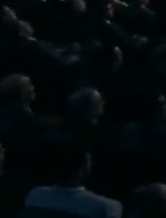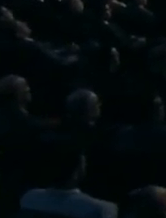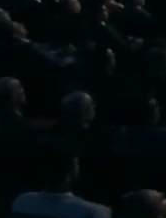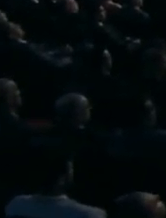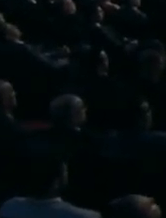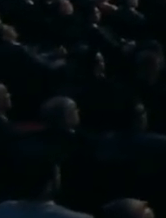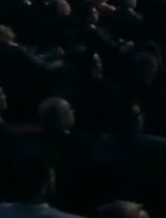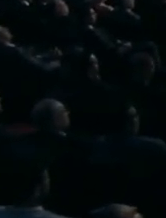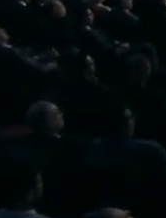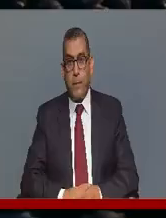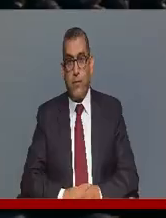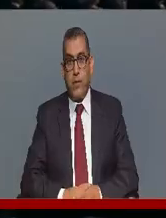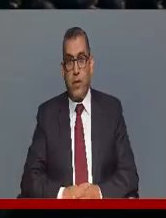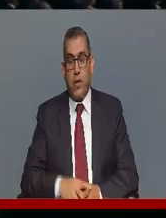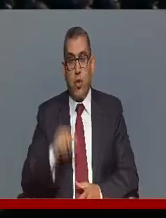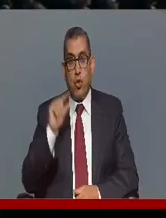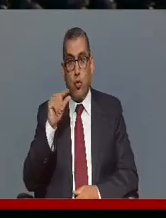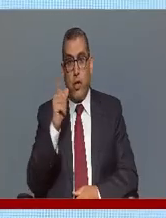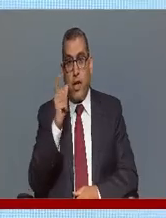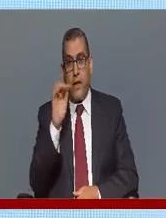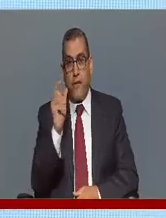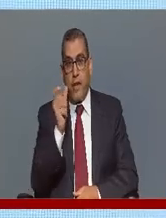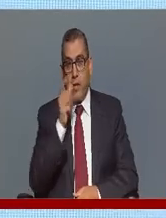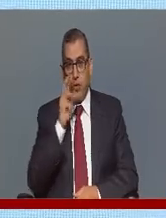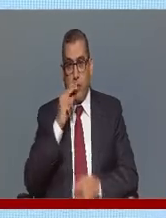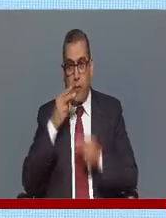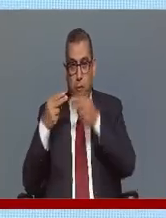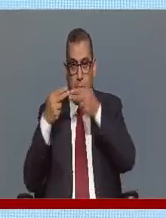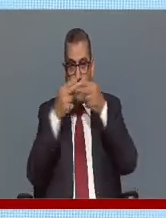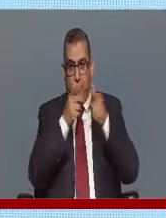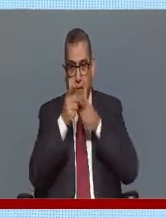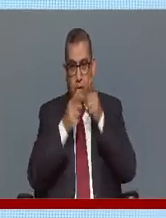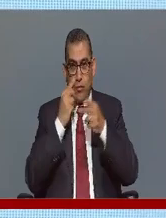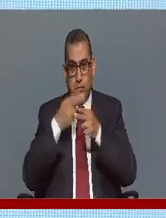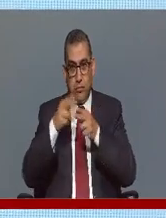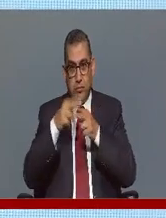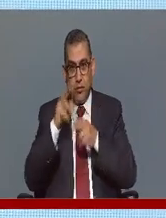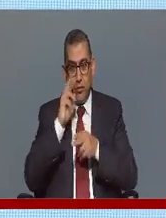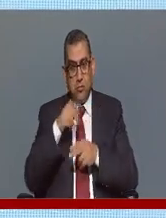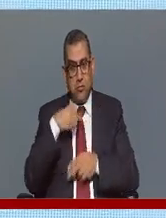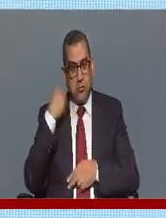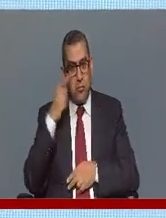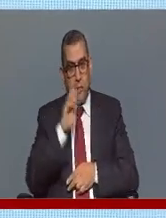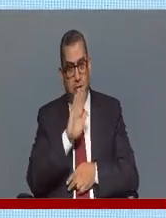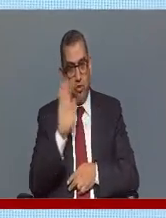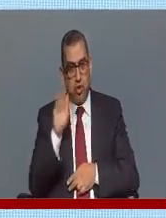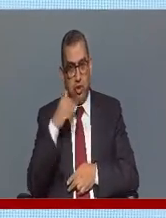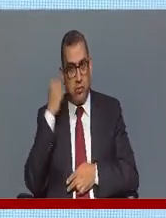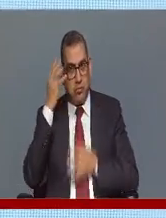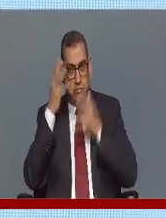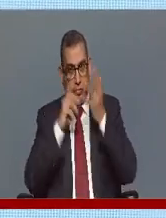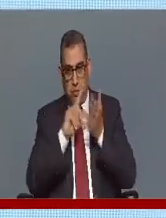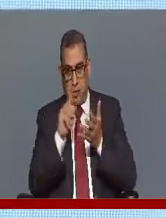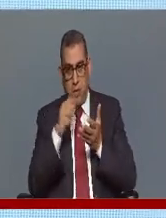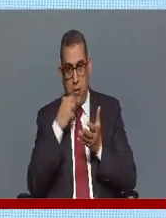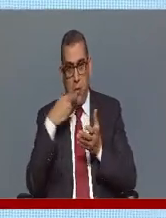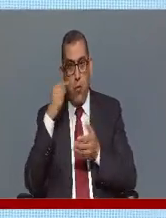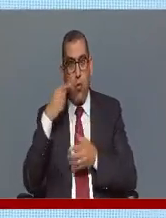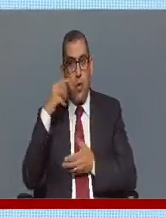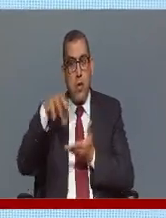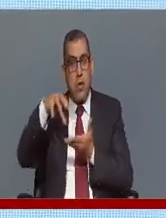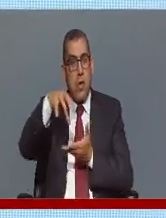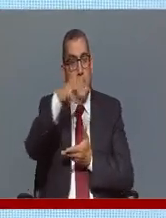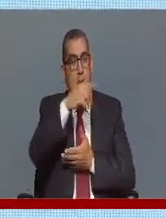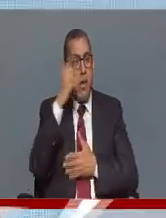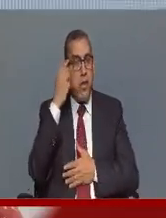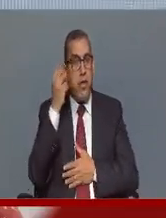دكتورة نيفين، زي ما تابعنا كده في الفيديو اللي تم عرضه ان ما فيش شك قصور وبيوت الثقافة اختلفت عما كانت عليه